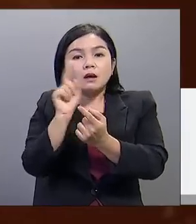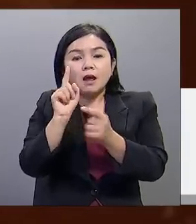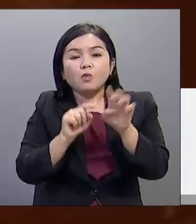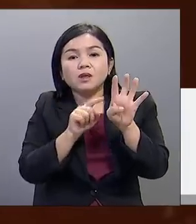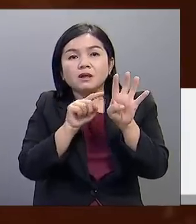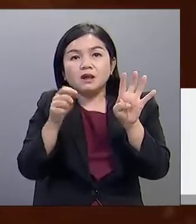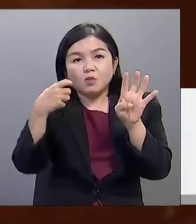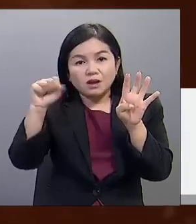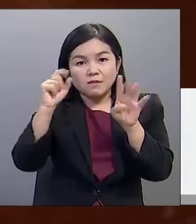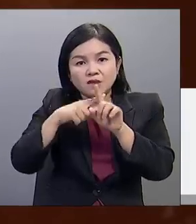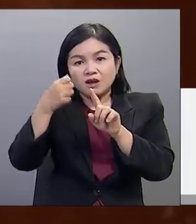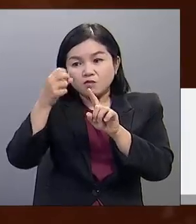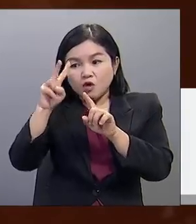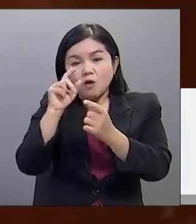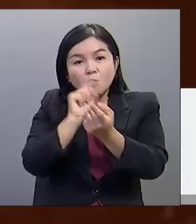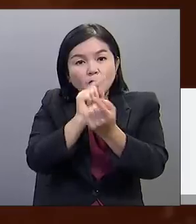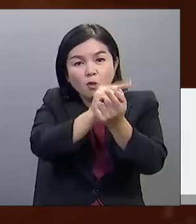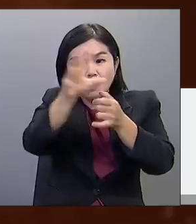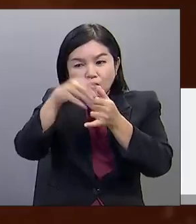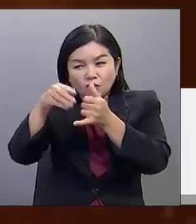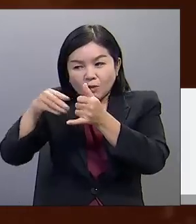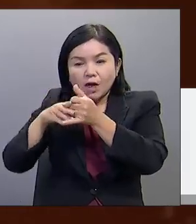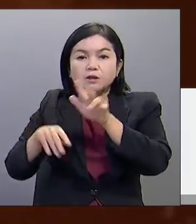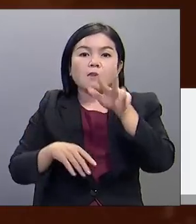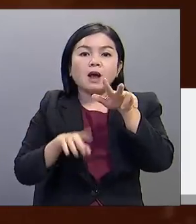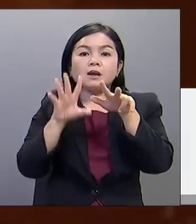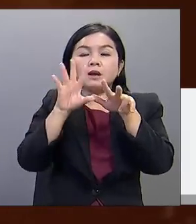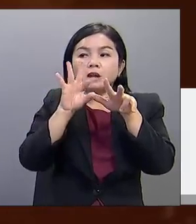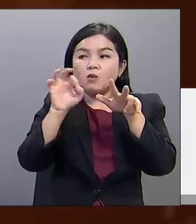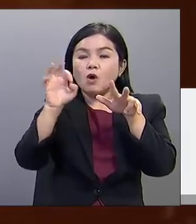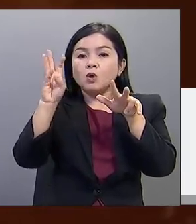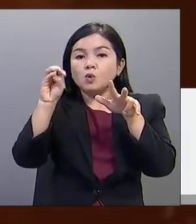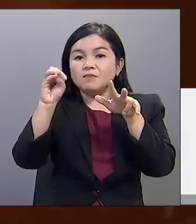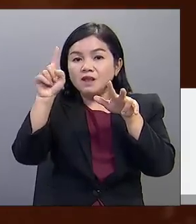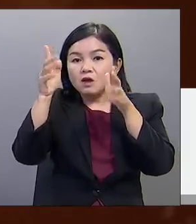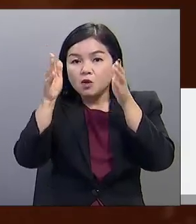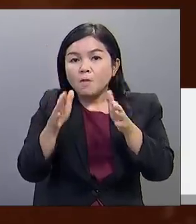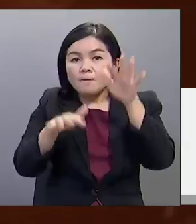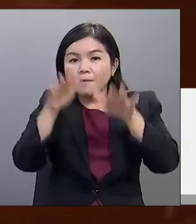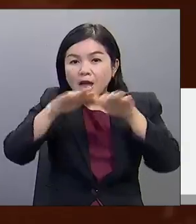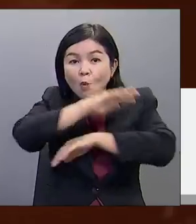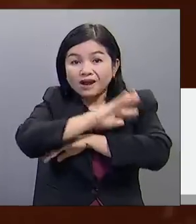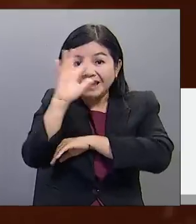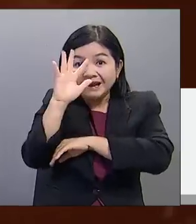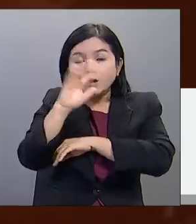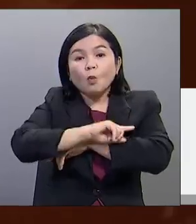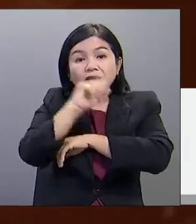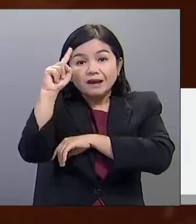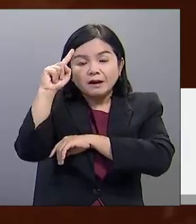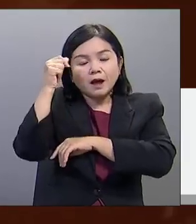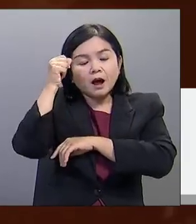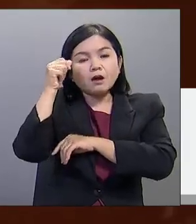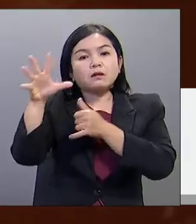ธันวาคมมีผู้ติดเชื้อโควิดรายใหม่สะสม3,961คนค่ะหรือเฉลี่ยวันละ 566คน